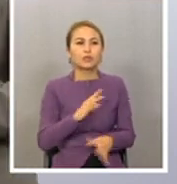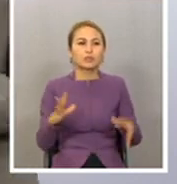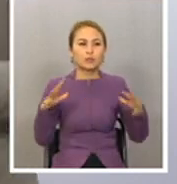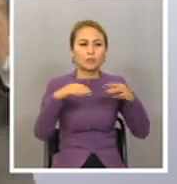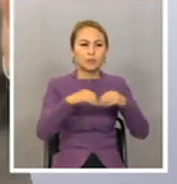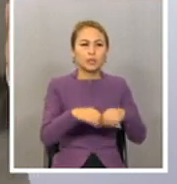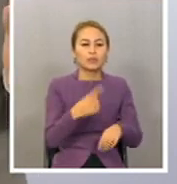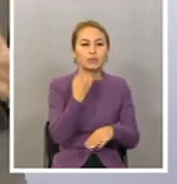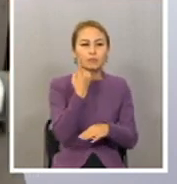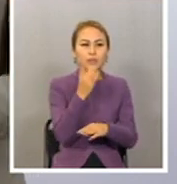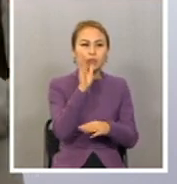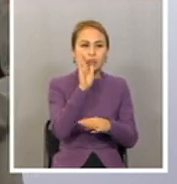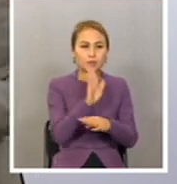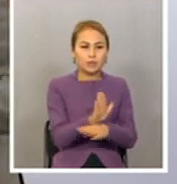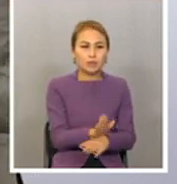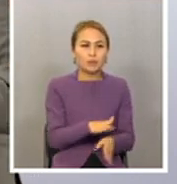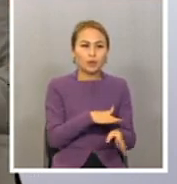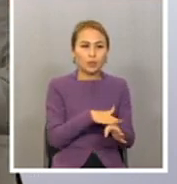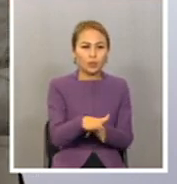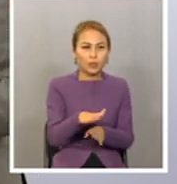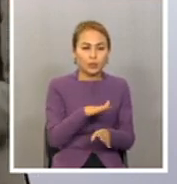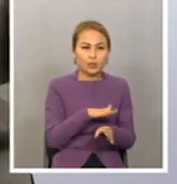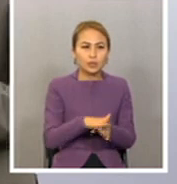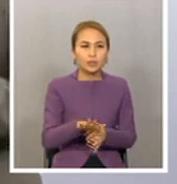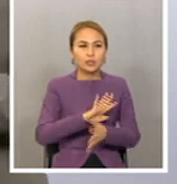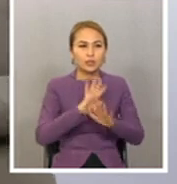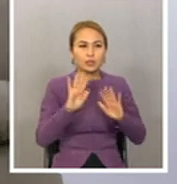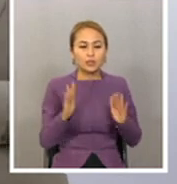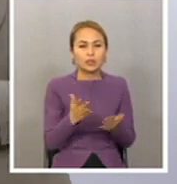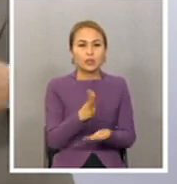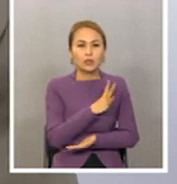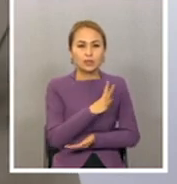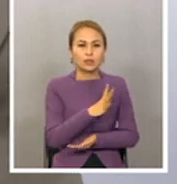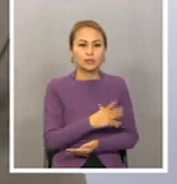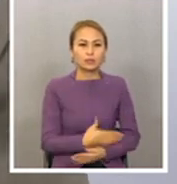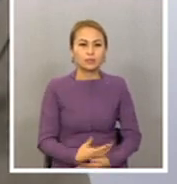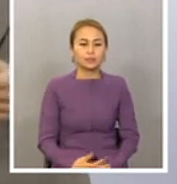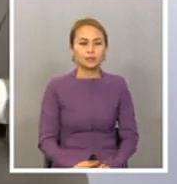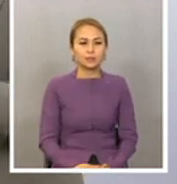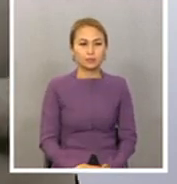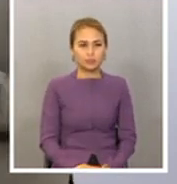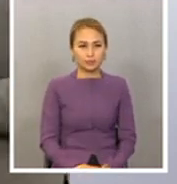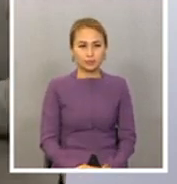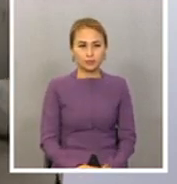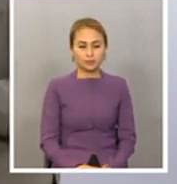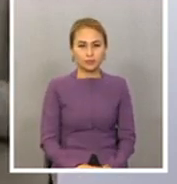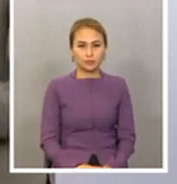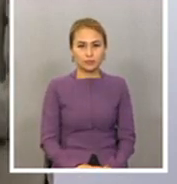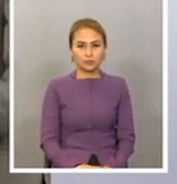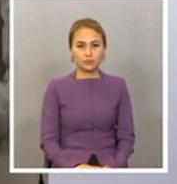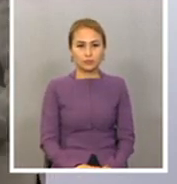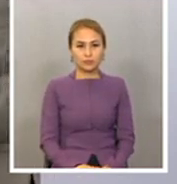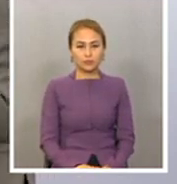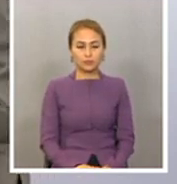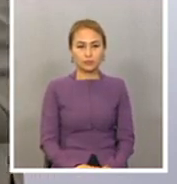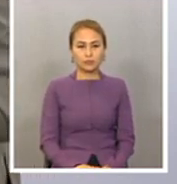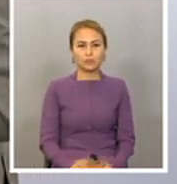жұмысшы бірлесіп, бір жұмысты немесе бір тапсырманы орындайтын кездер болады.